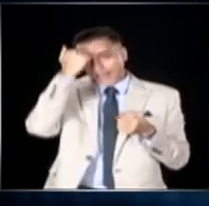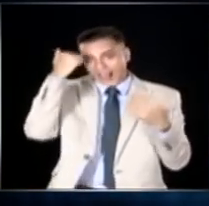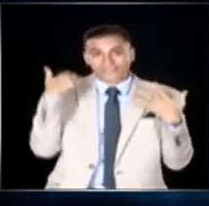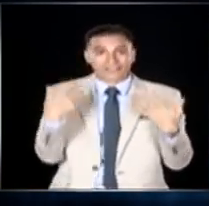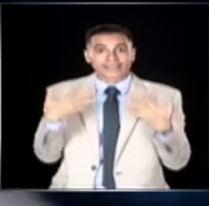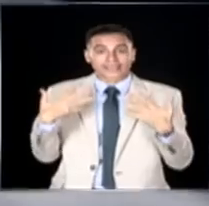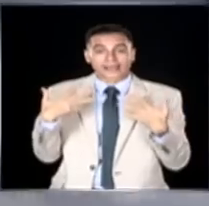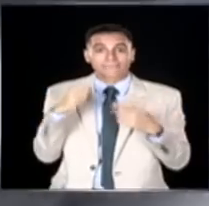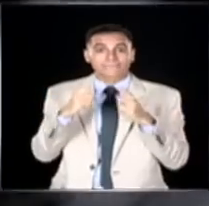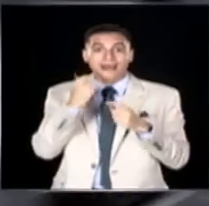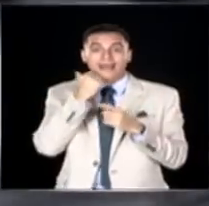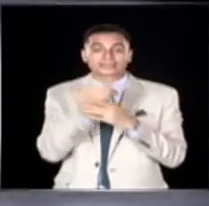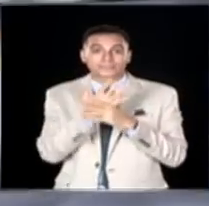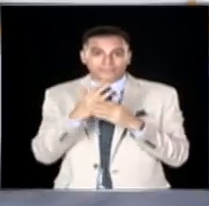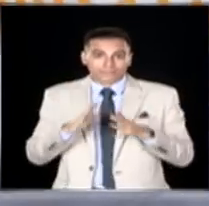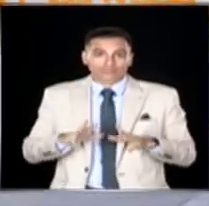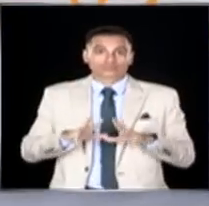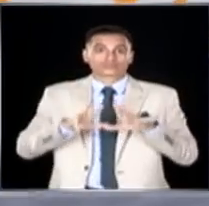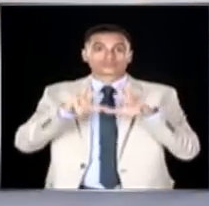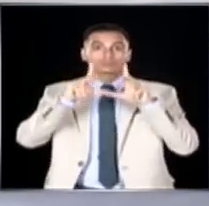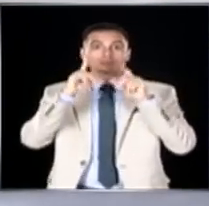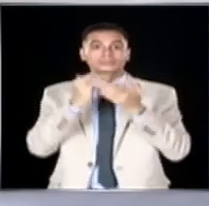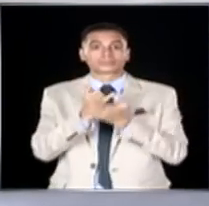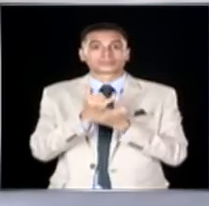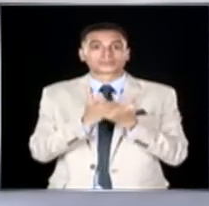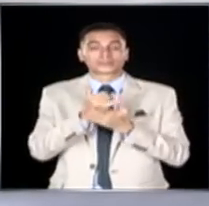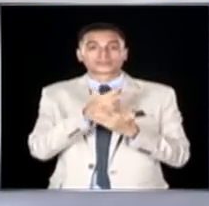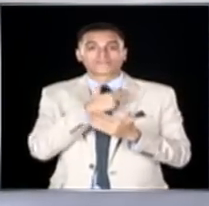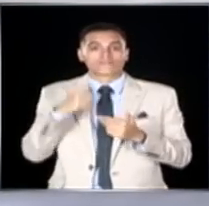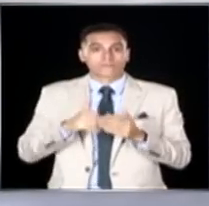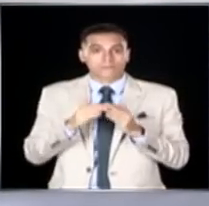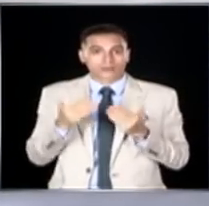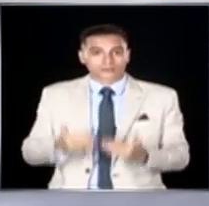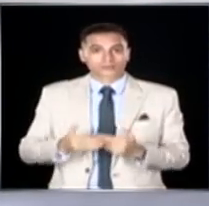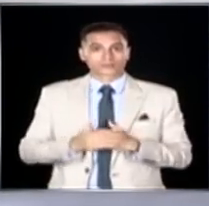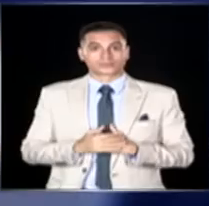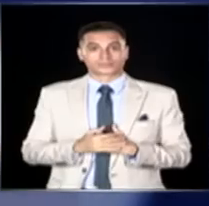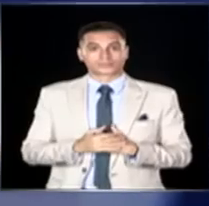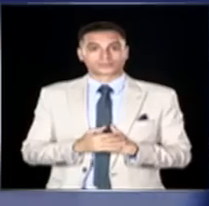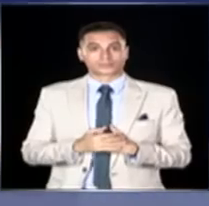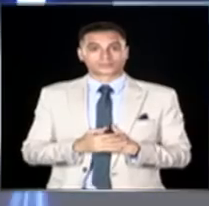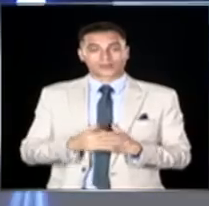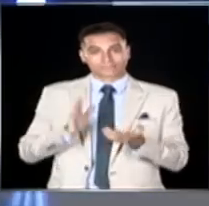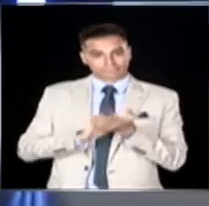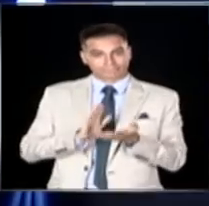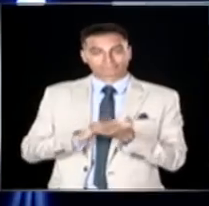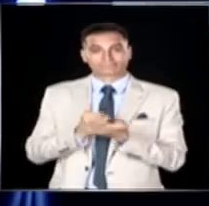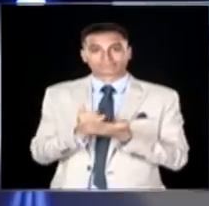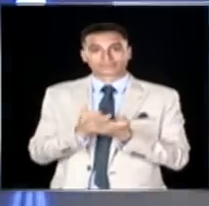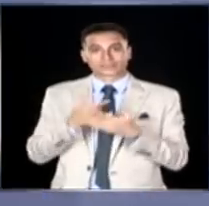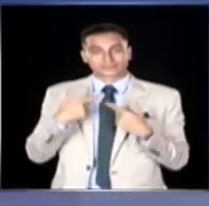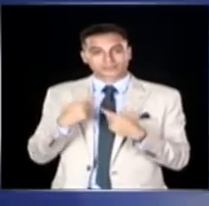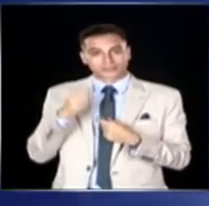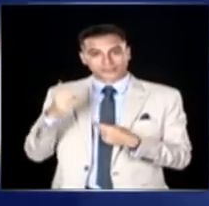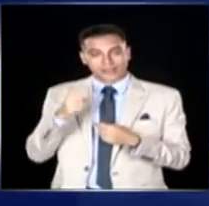ألف جنيه من البنك الأهلي للمشاركة في النهوض بالمنظومة التعليمية في مصر. برافو عليكم،